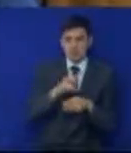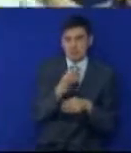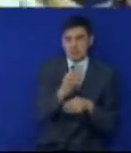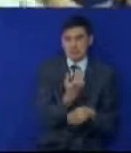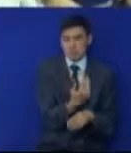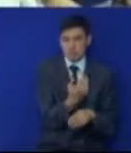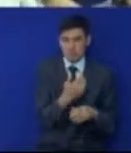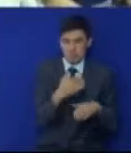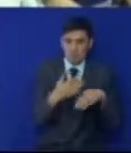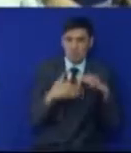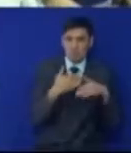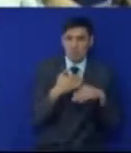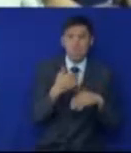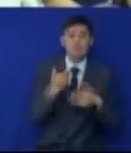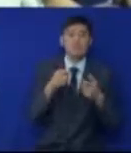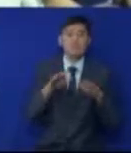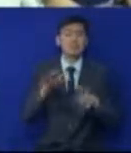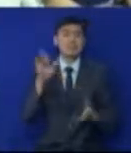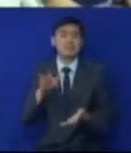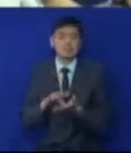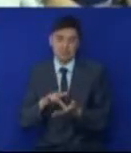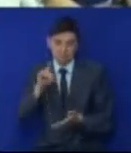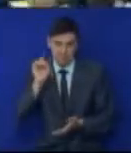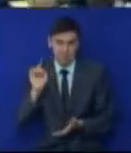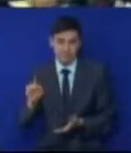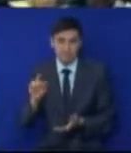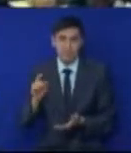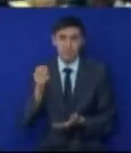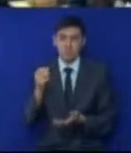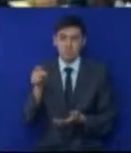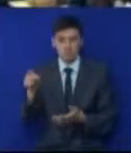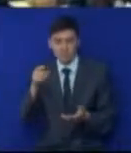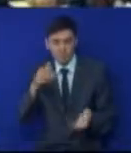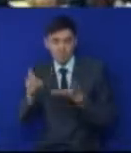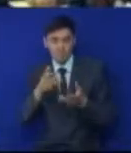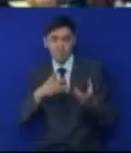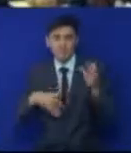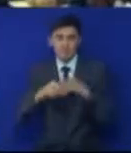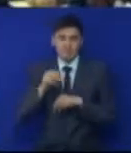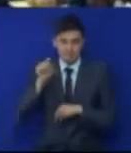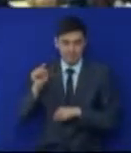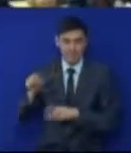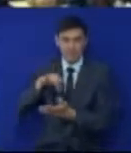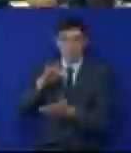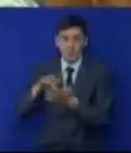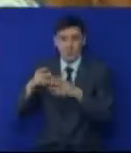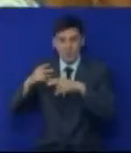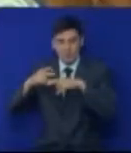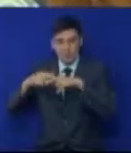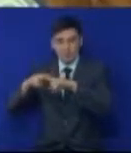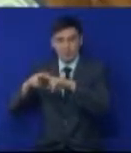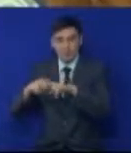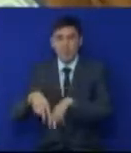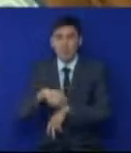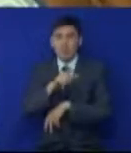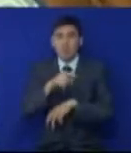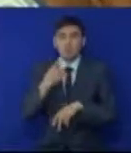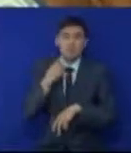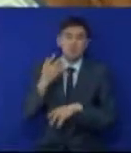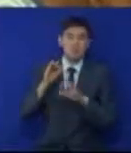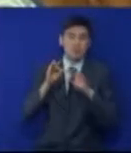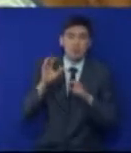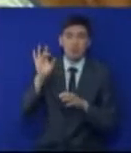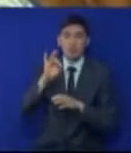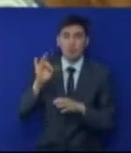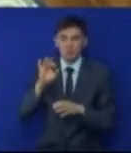жаңғыруының орталығы және ел дамуының қозғаушысы екенін айтты. Конференцияда пленарлық отырыстан өзге қатысушылар назарына